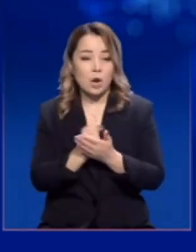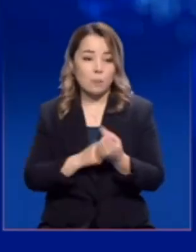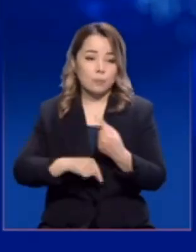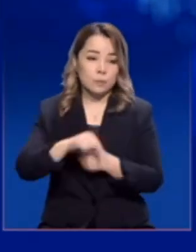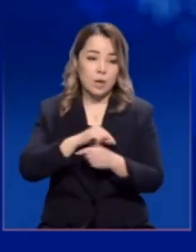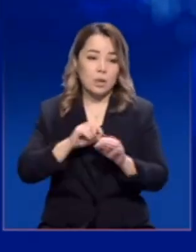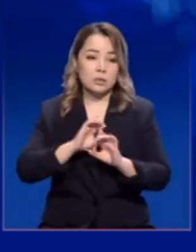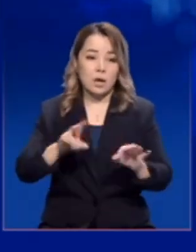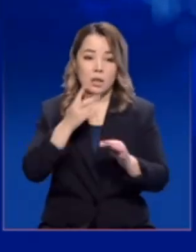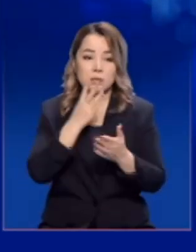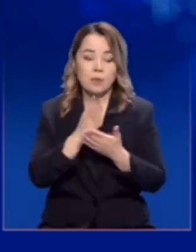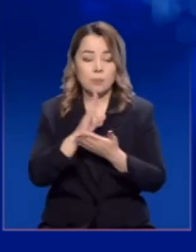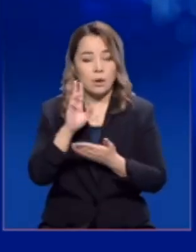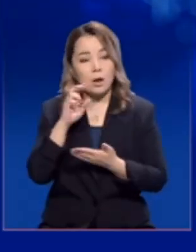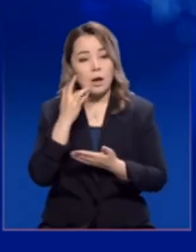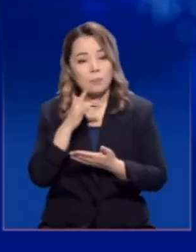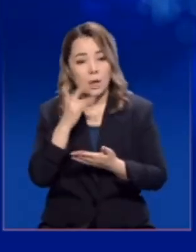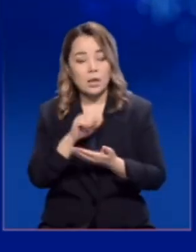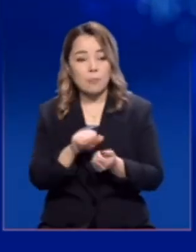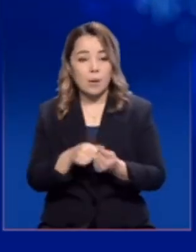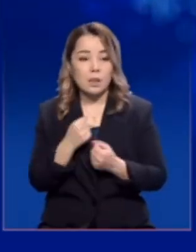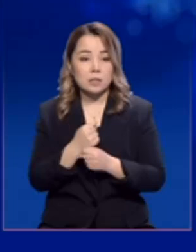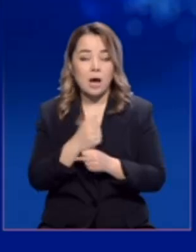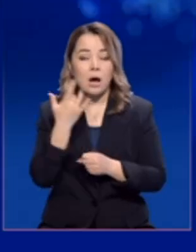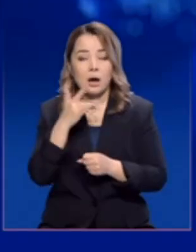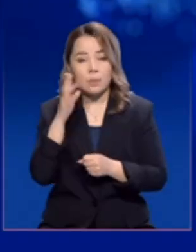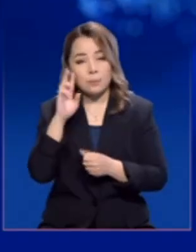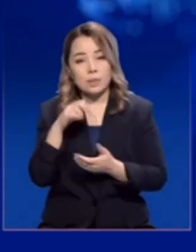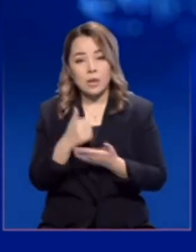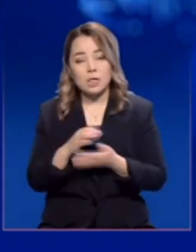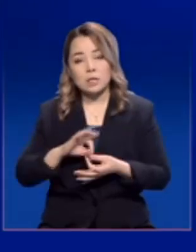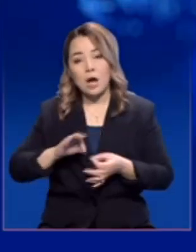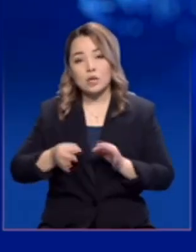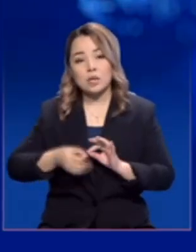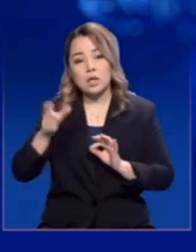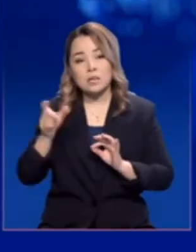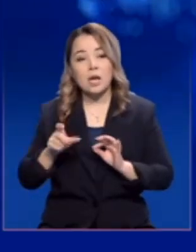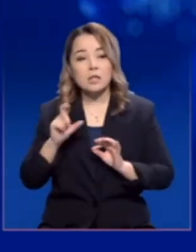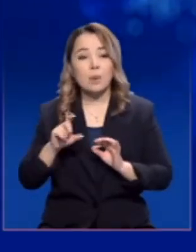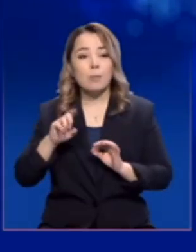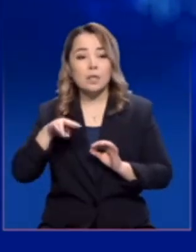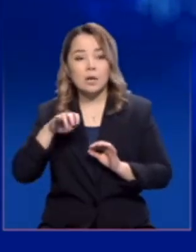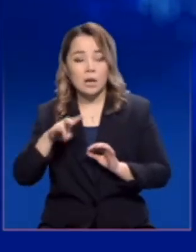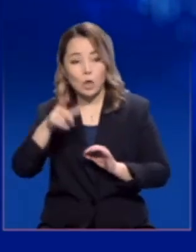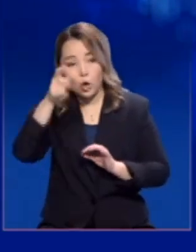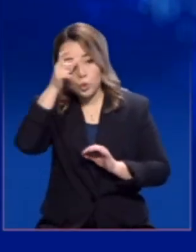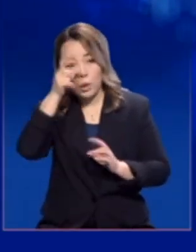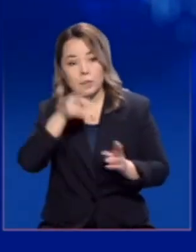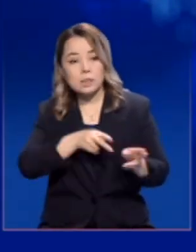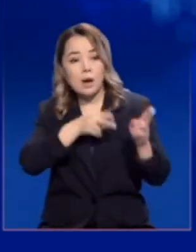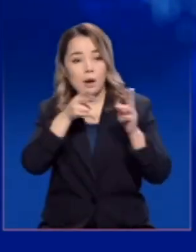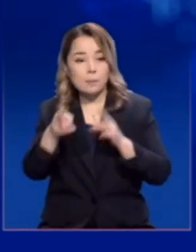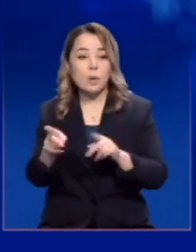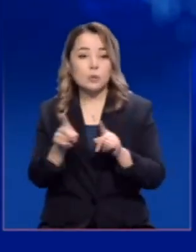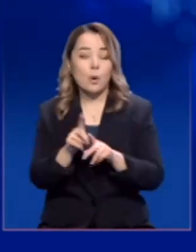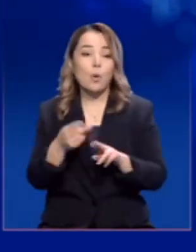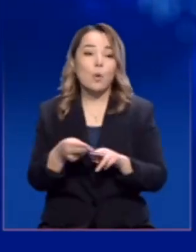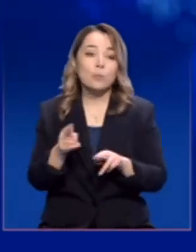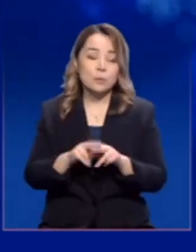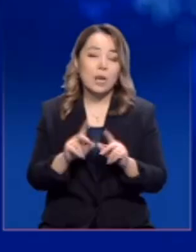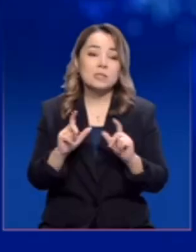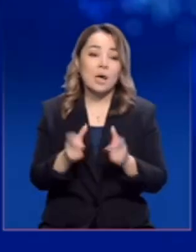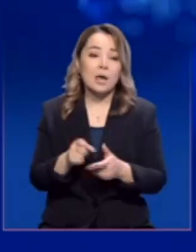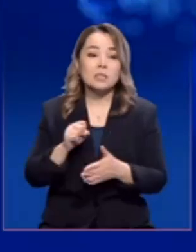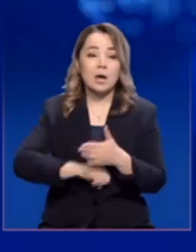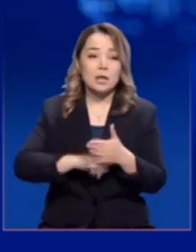деген жазады америкалық басылым. Жақында ғана ақш мемлекеттік хатшысы Энтони Блинкеннің Түркияға сапары барысында да осы